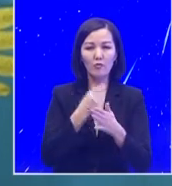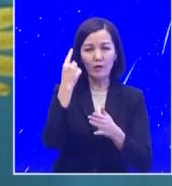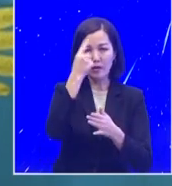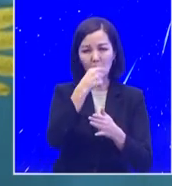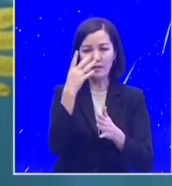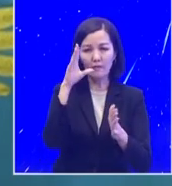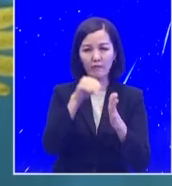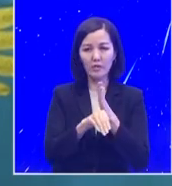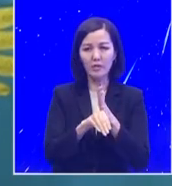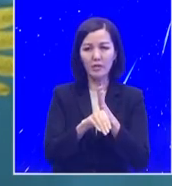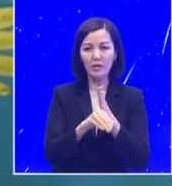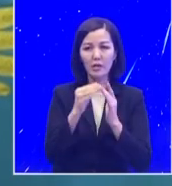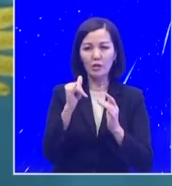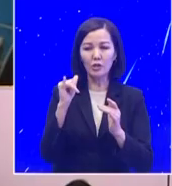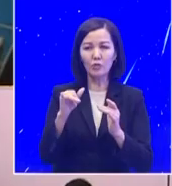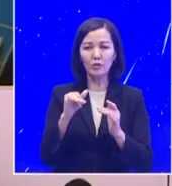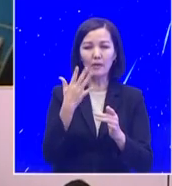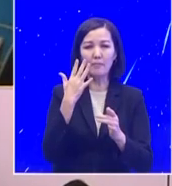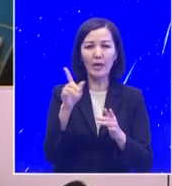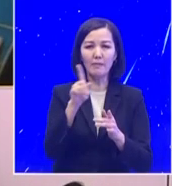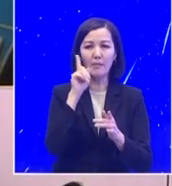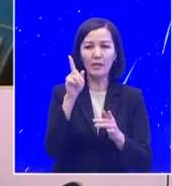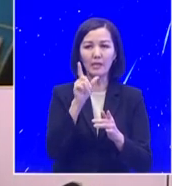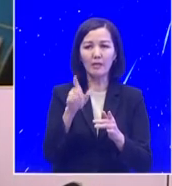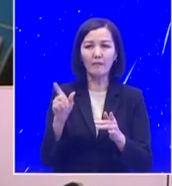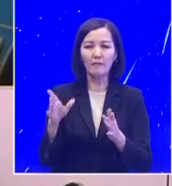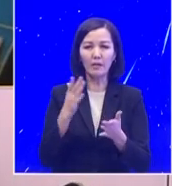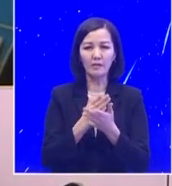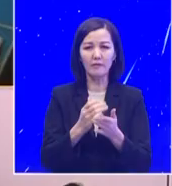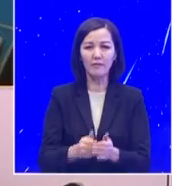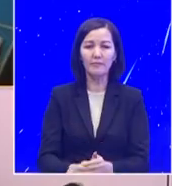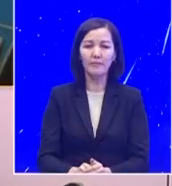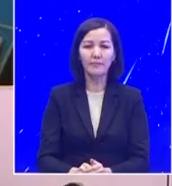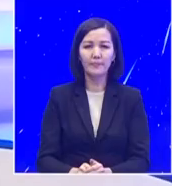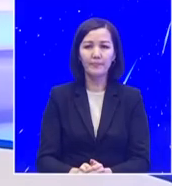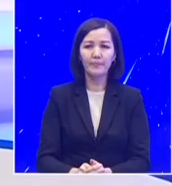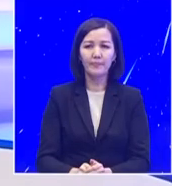вошли от ЖТСУ края 5 молодых выходцев.